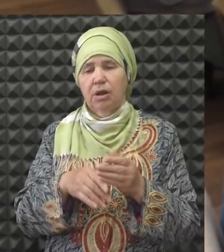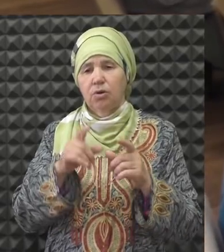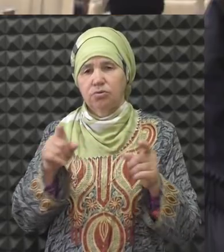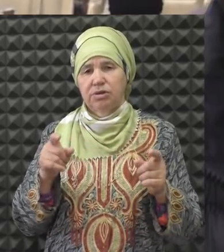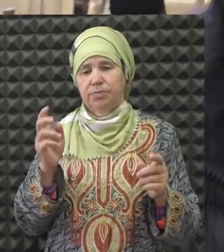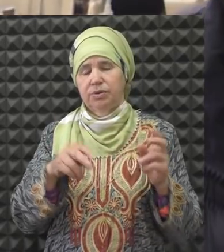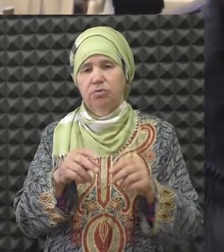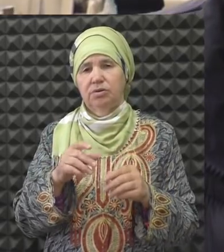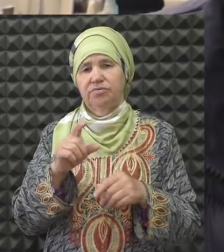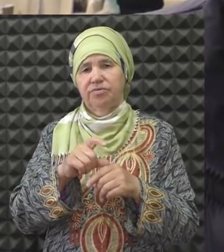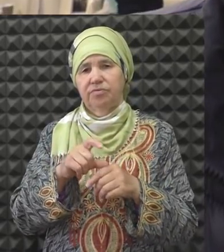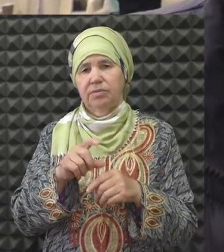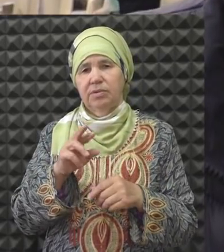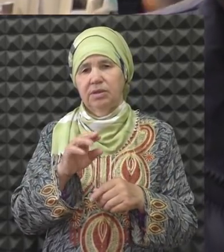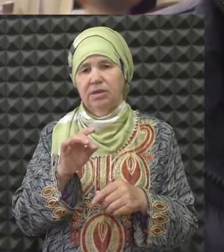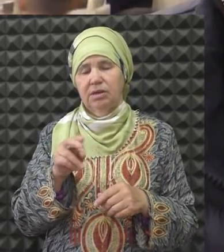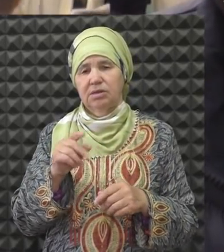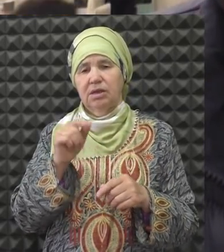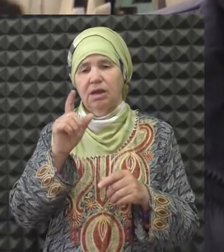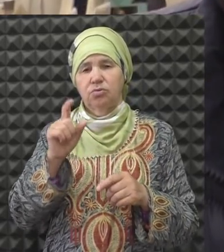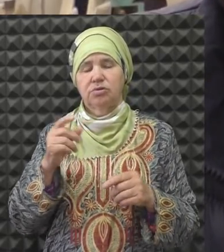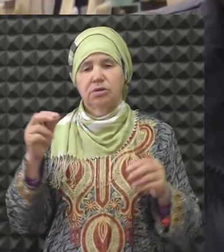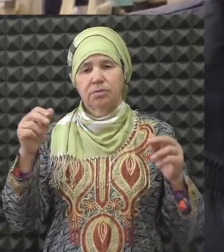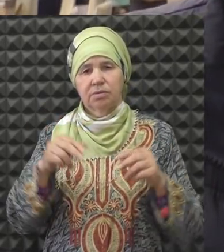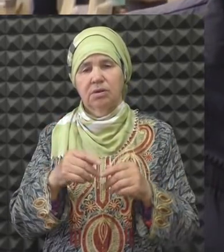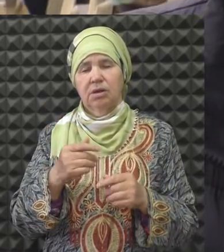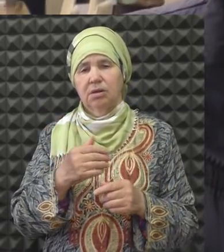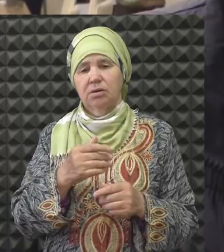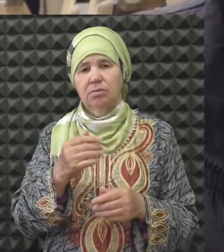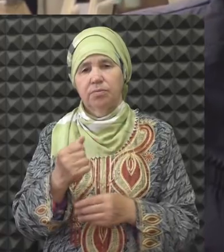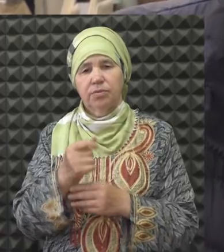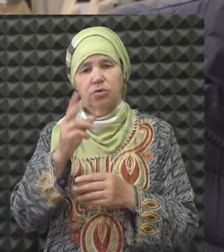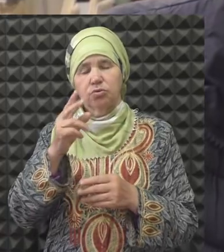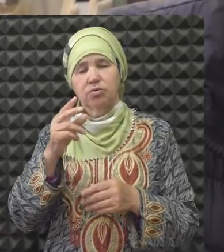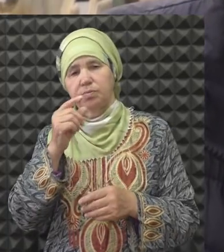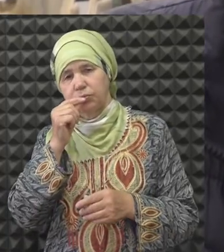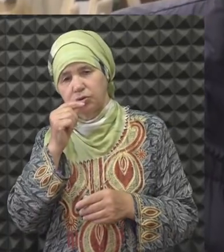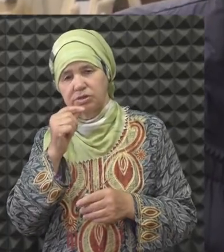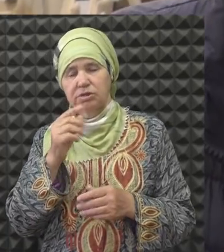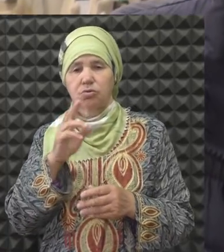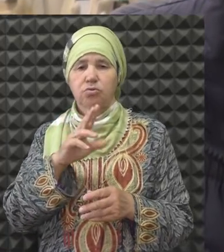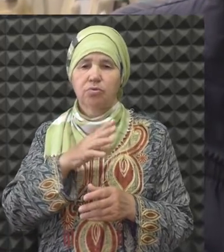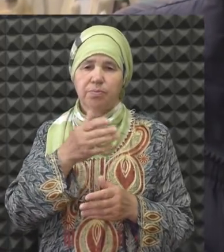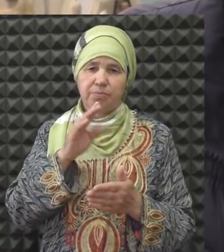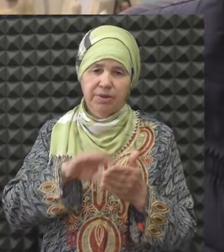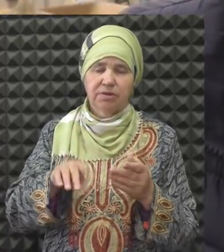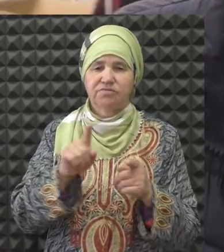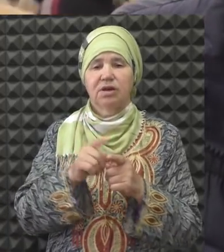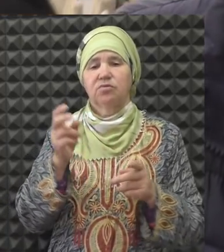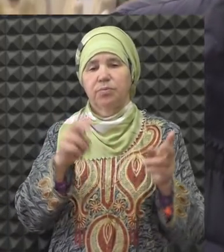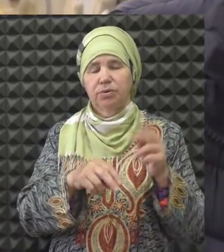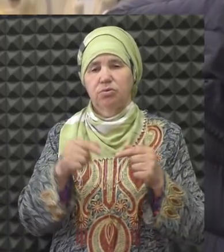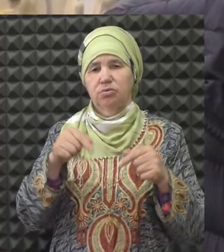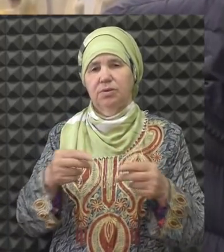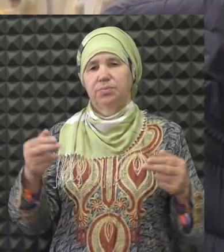Рамадана становится. И люди тянутся к ифтарам. Те, кто держит пост, те, кто не держит пост,